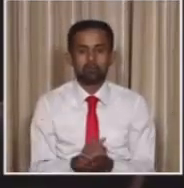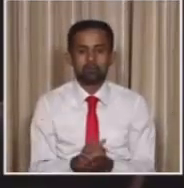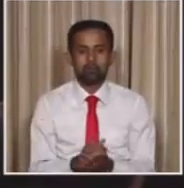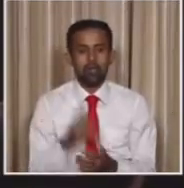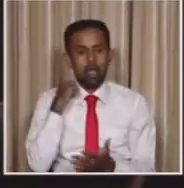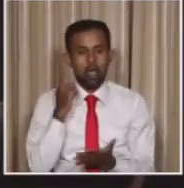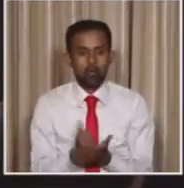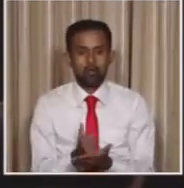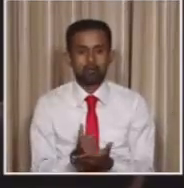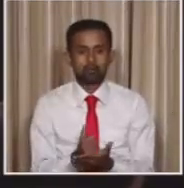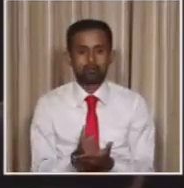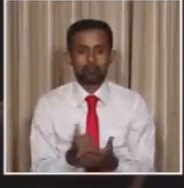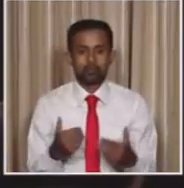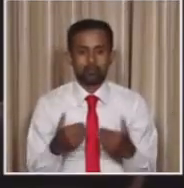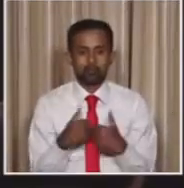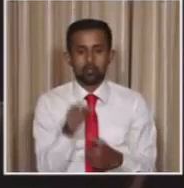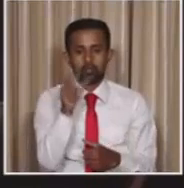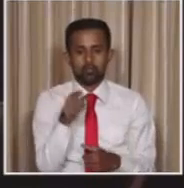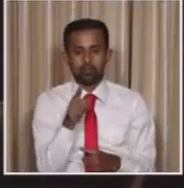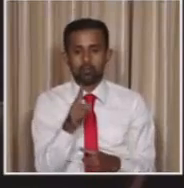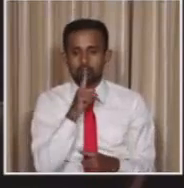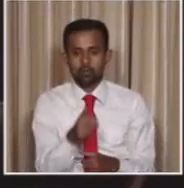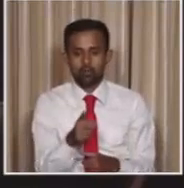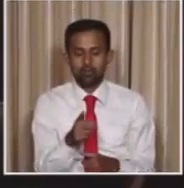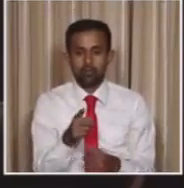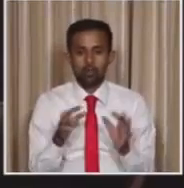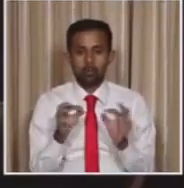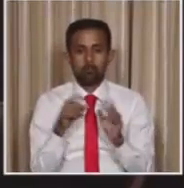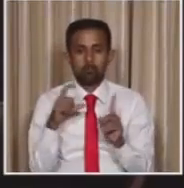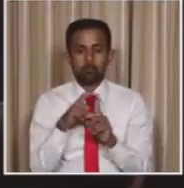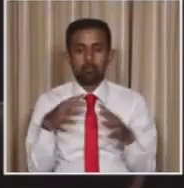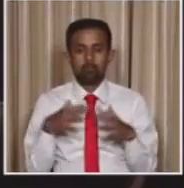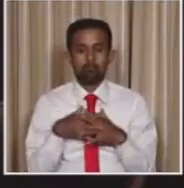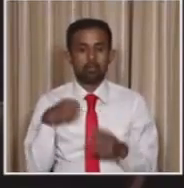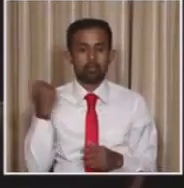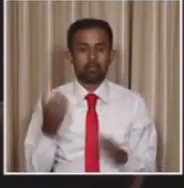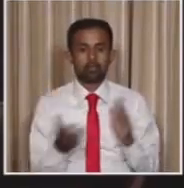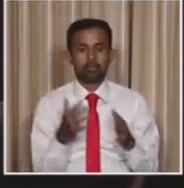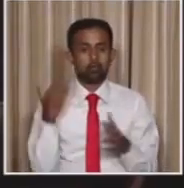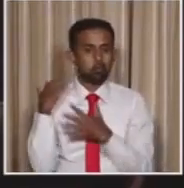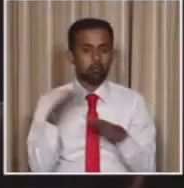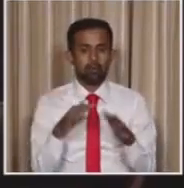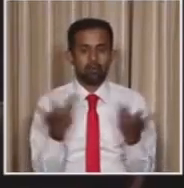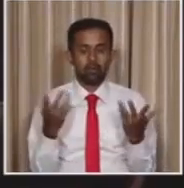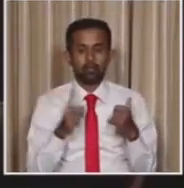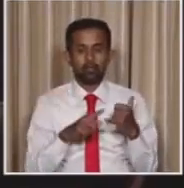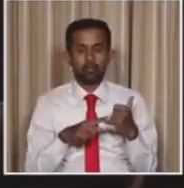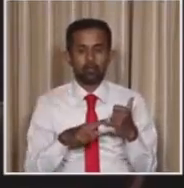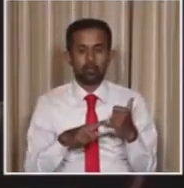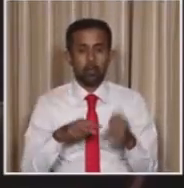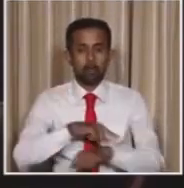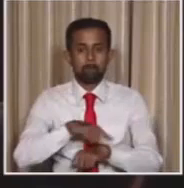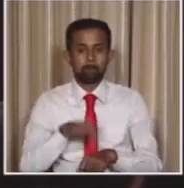බොහොම අමාරුවෙන් යන්නේ කියලා. මං එතුමාට හැබැයි කියනවා එතුමා බදුල්ලේ ගිහිල්ලා වැලිමඩ රැස්වීමට යනකොට සෙනග නැතුව උමාය බන්ට් එකේ පය